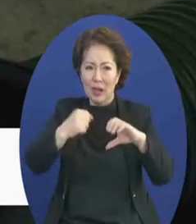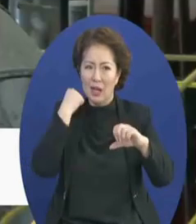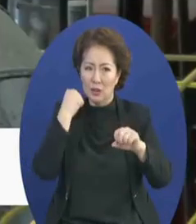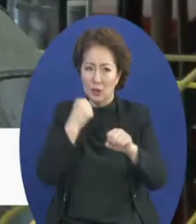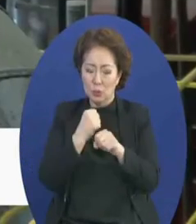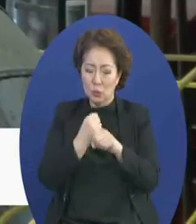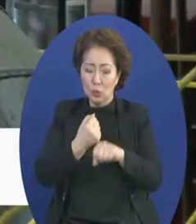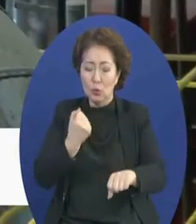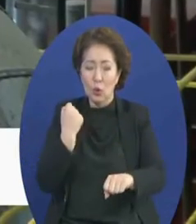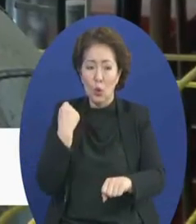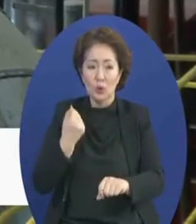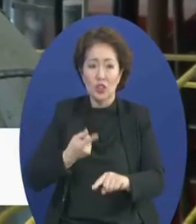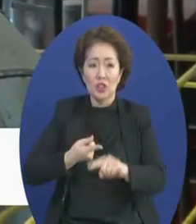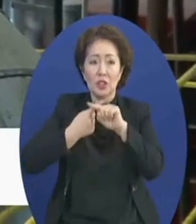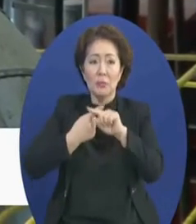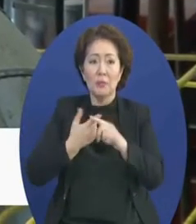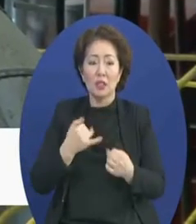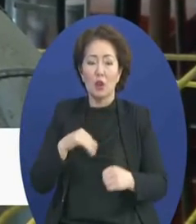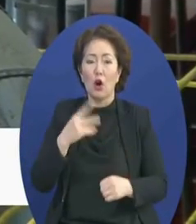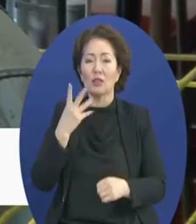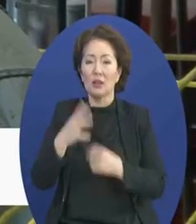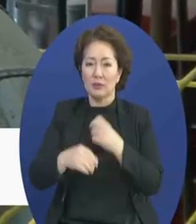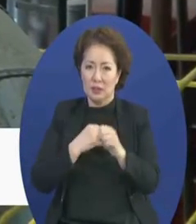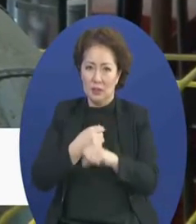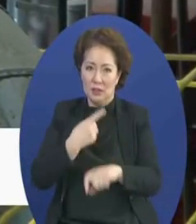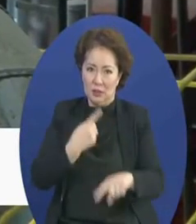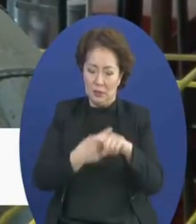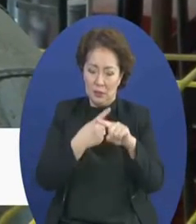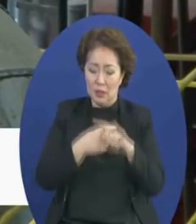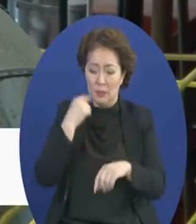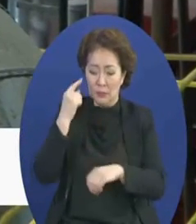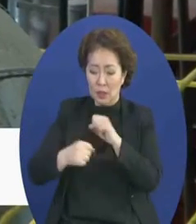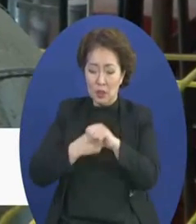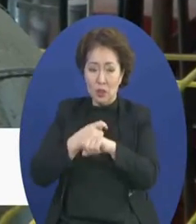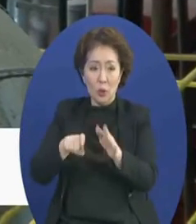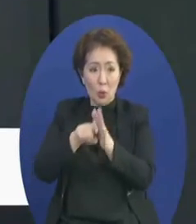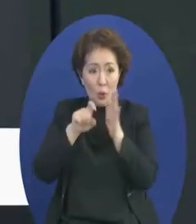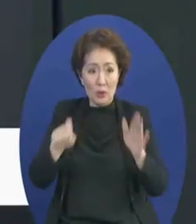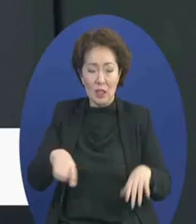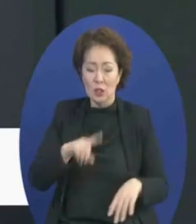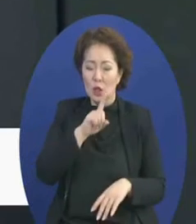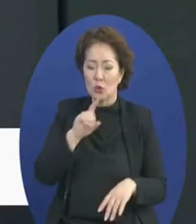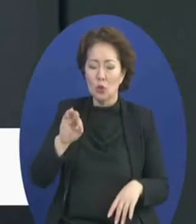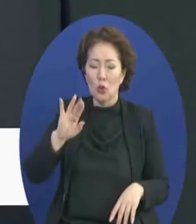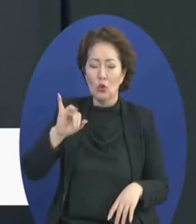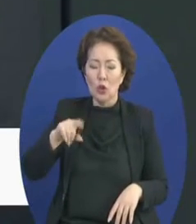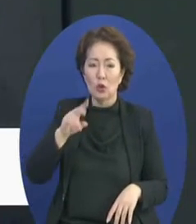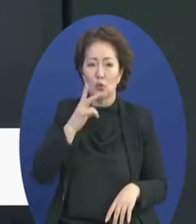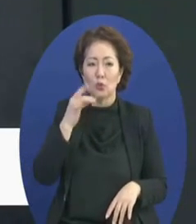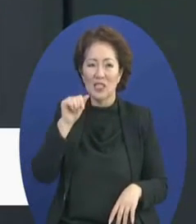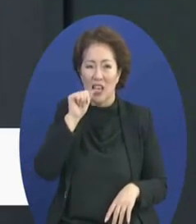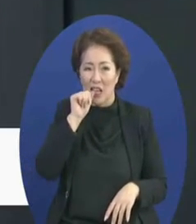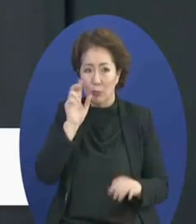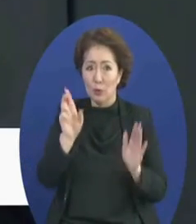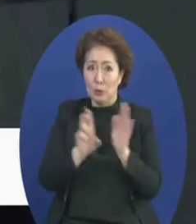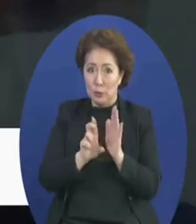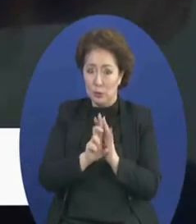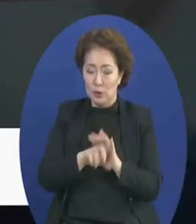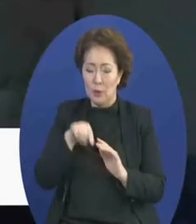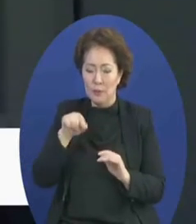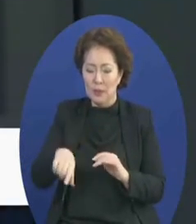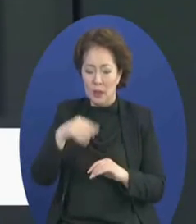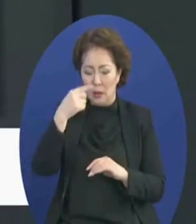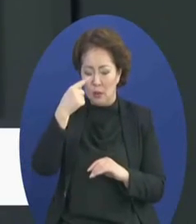жилээр нэмэгдэж байгаа юм байна. Мөн жилдээ 100 мянган тонн нүүрс хэмнэх тооцоо гарчээ. Монгол улс, Оросын холбооны улсын засгийн газар хоорондын